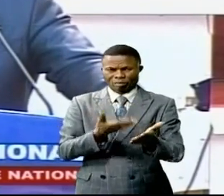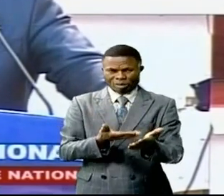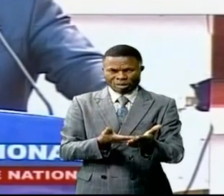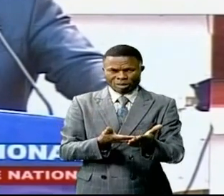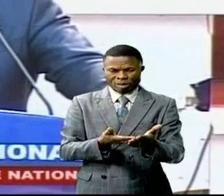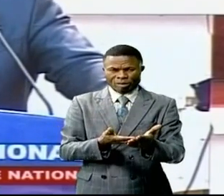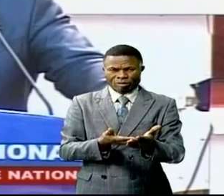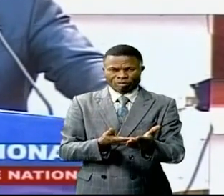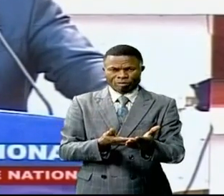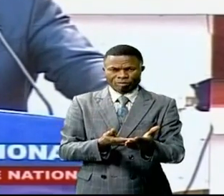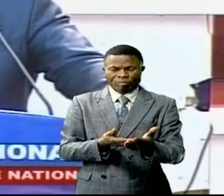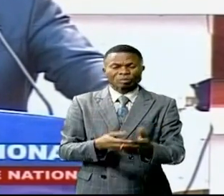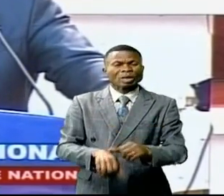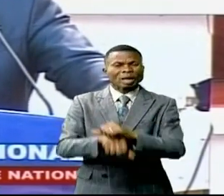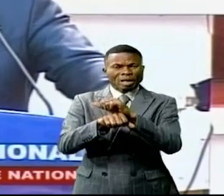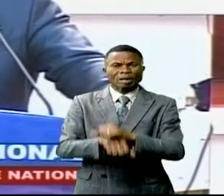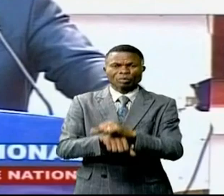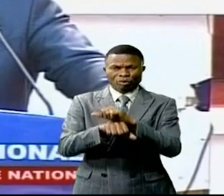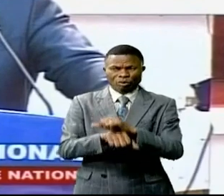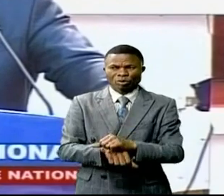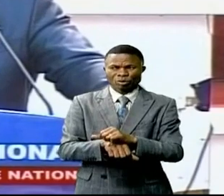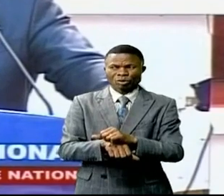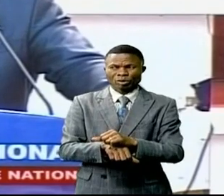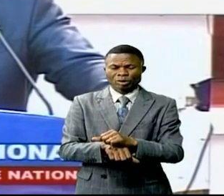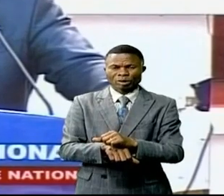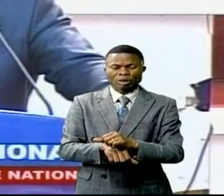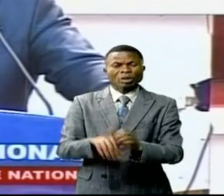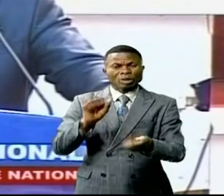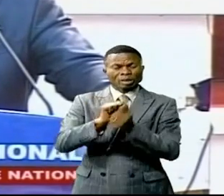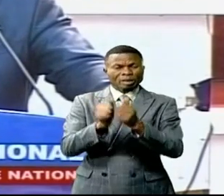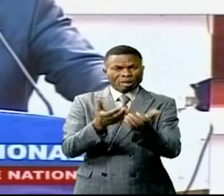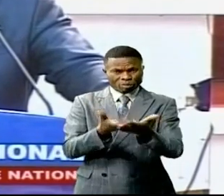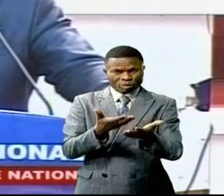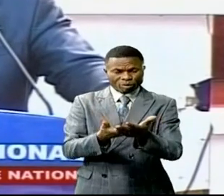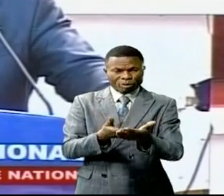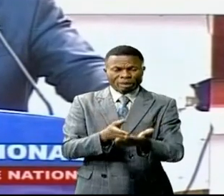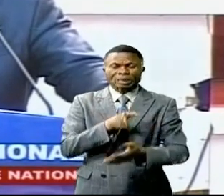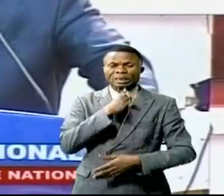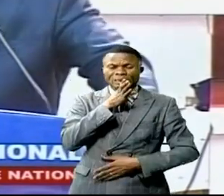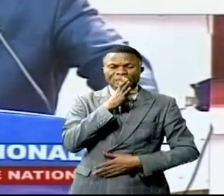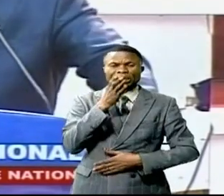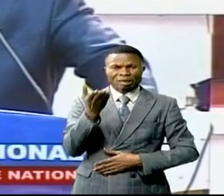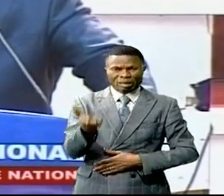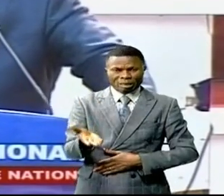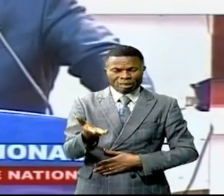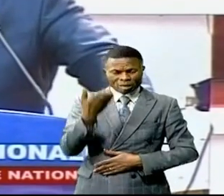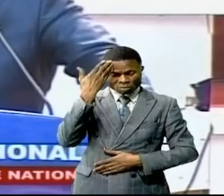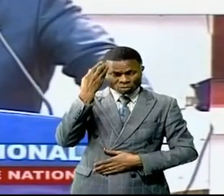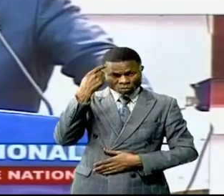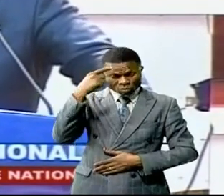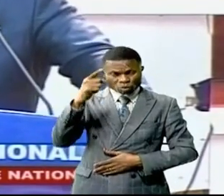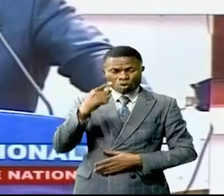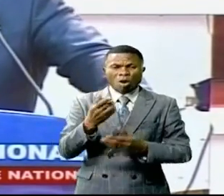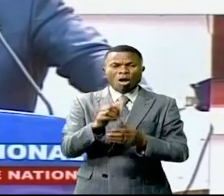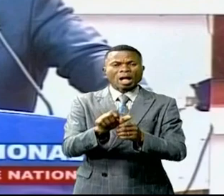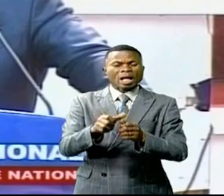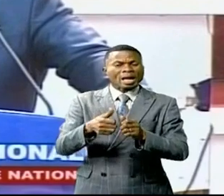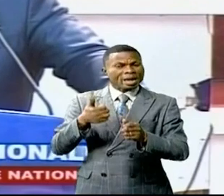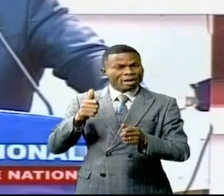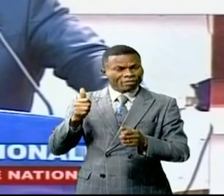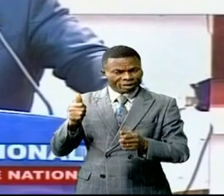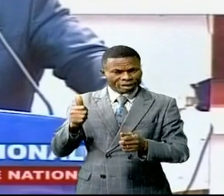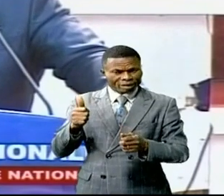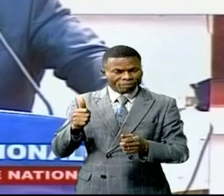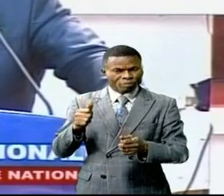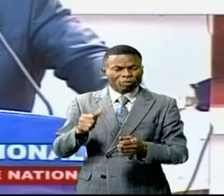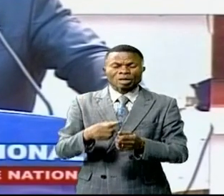Et d'habitude, ce genre de questions prennent du temps pour éviter que nous puissions